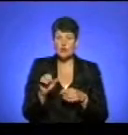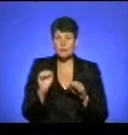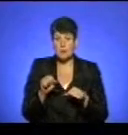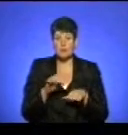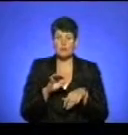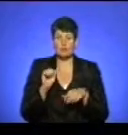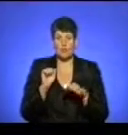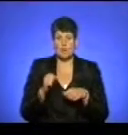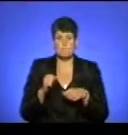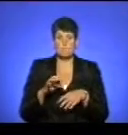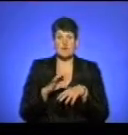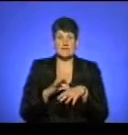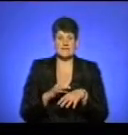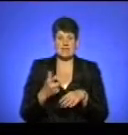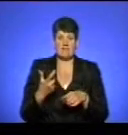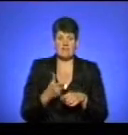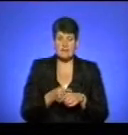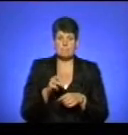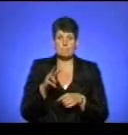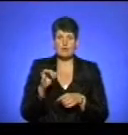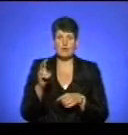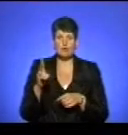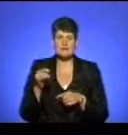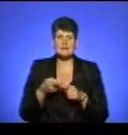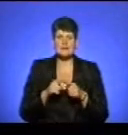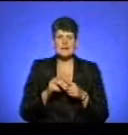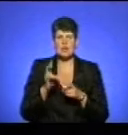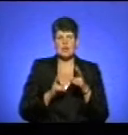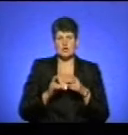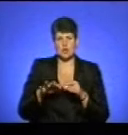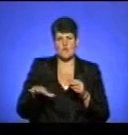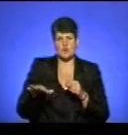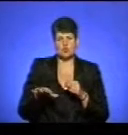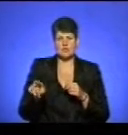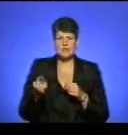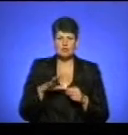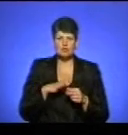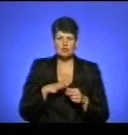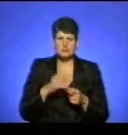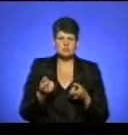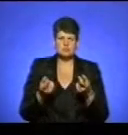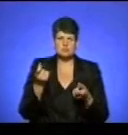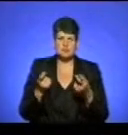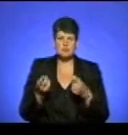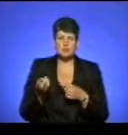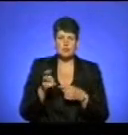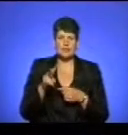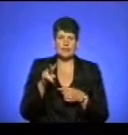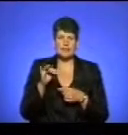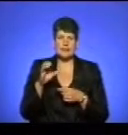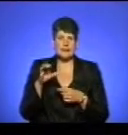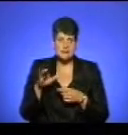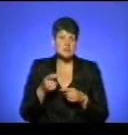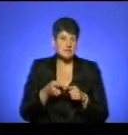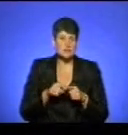провести вакцинацію. Миколинецька – це є промислова зона, там було не поодиноко, що і забігав лис, що і таке